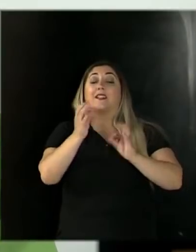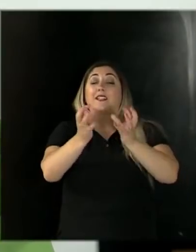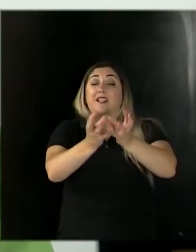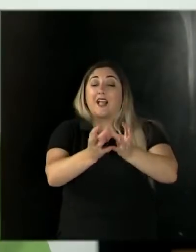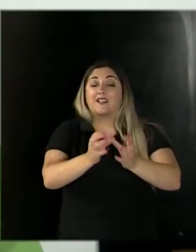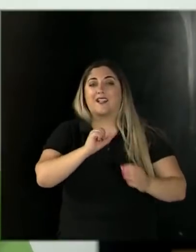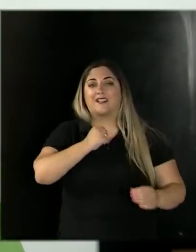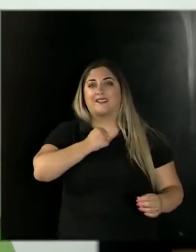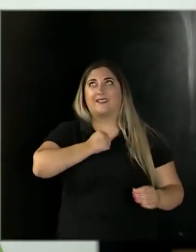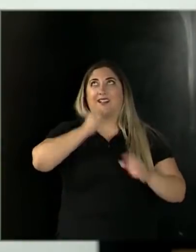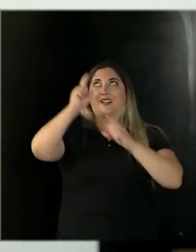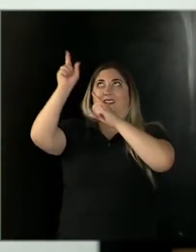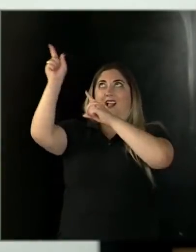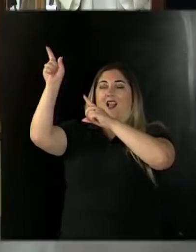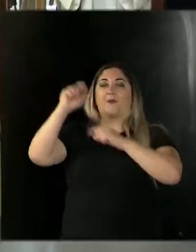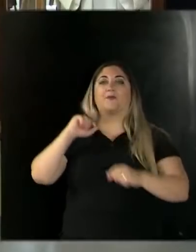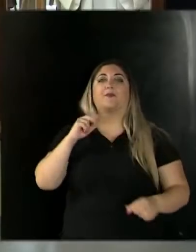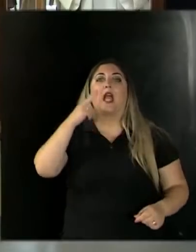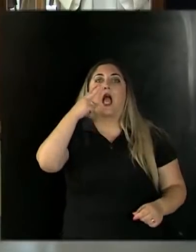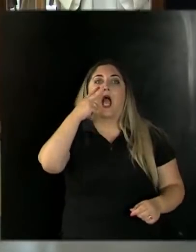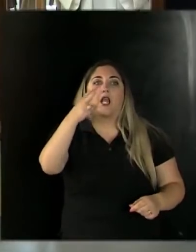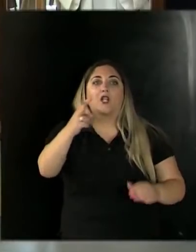Nitolbu.